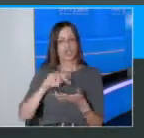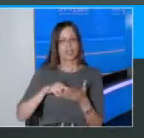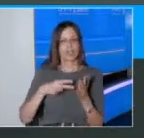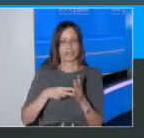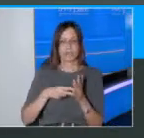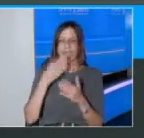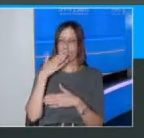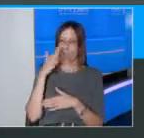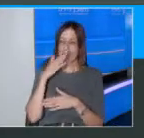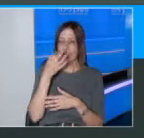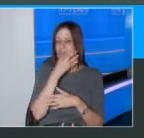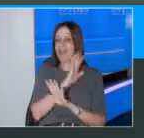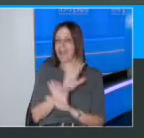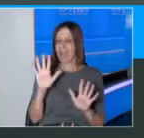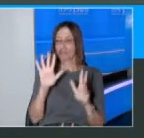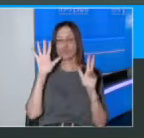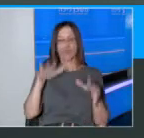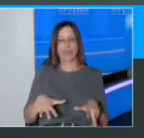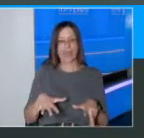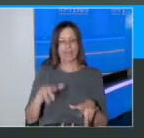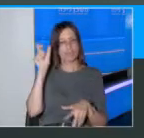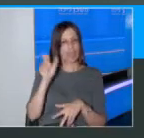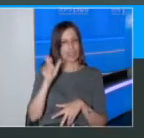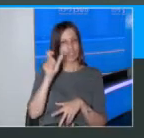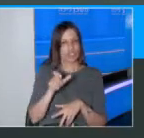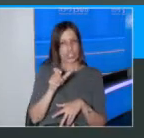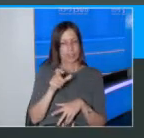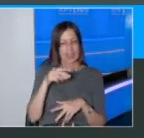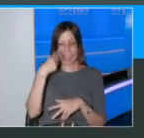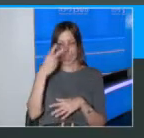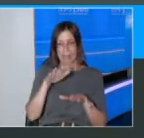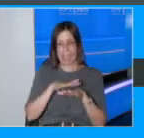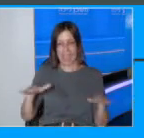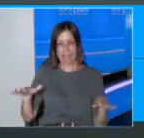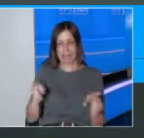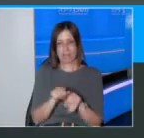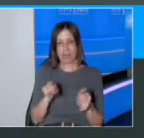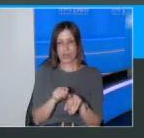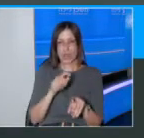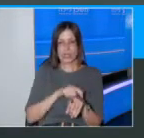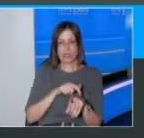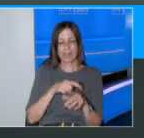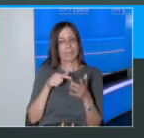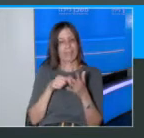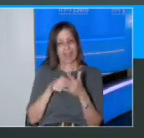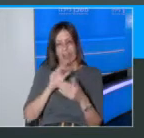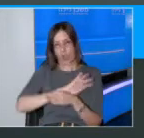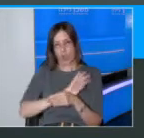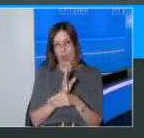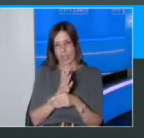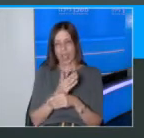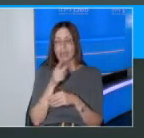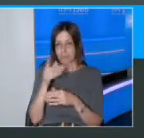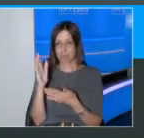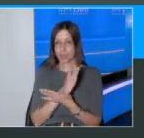הכותל, לפיו מותר רק 8,000 בני אדם לשהות ברחבה בו זמנית, כתוצאה מנגיף הקורונה.